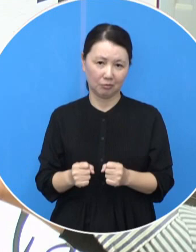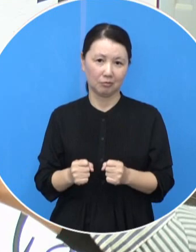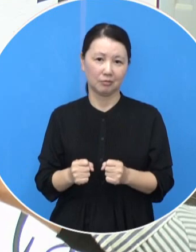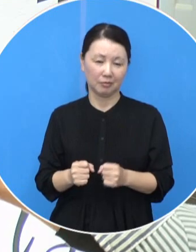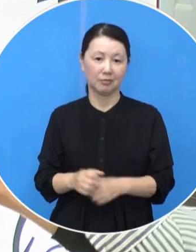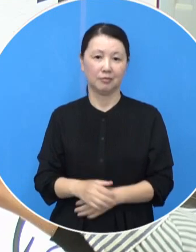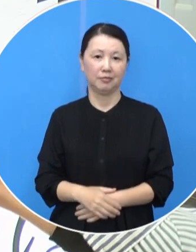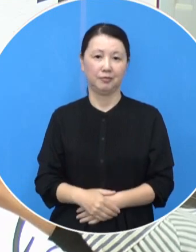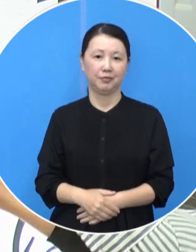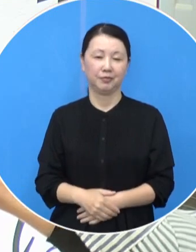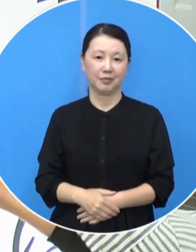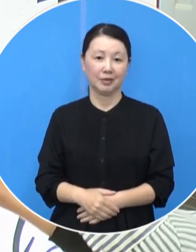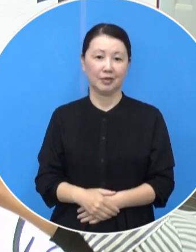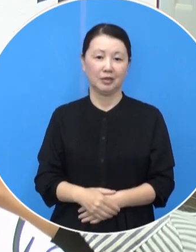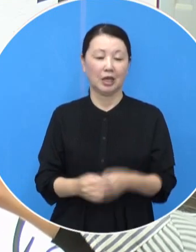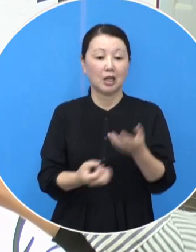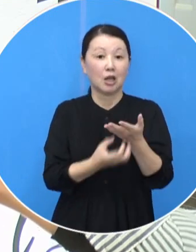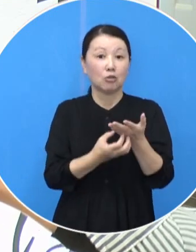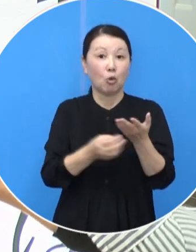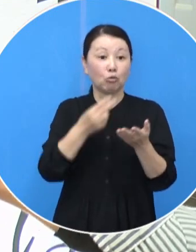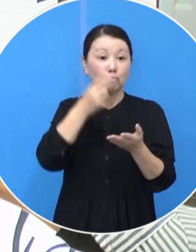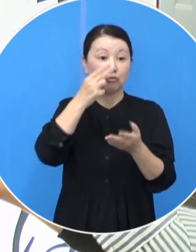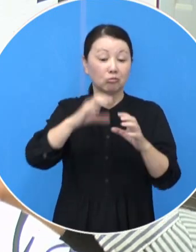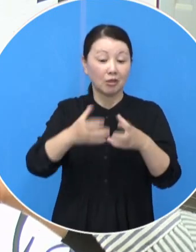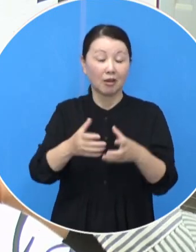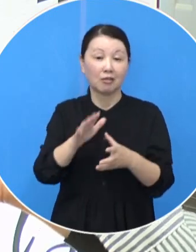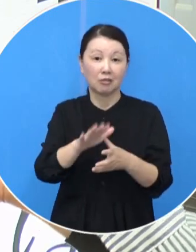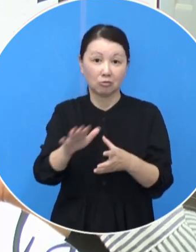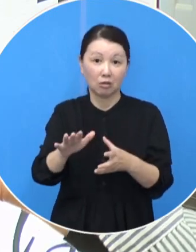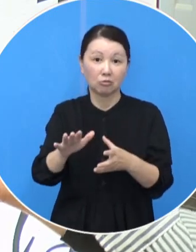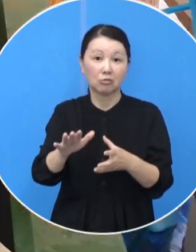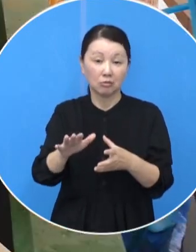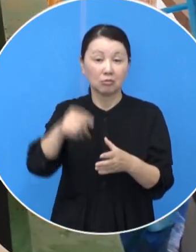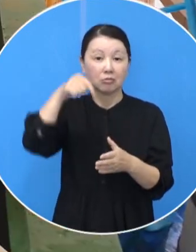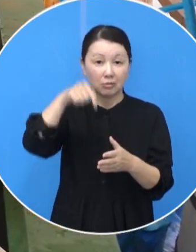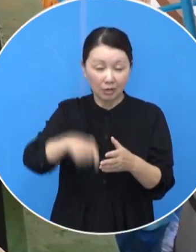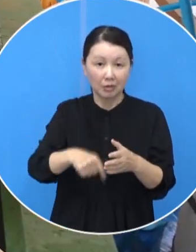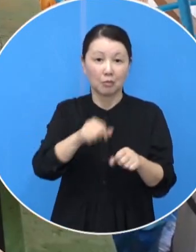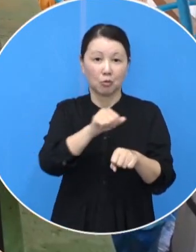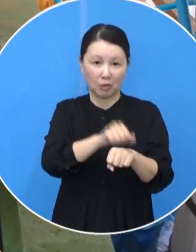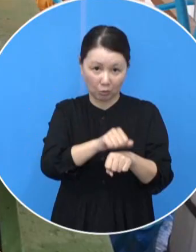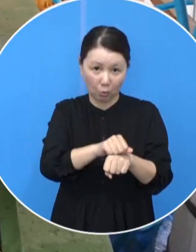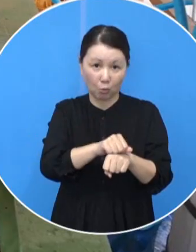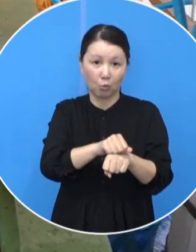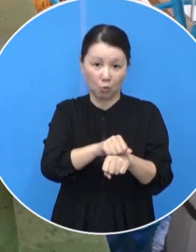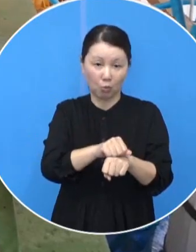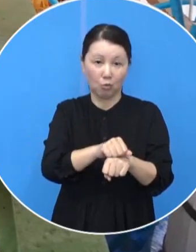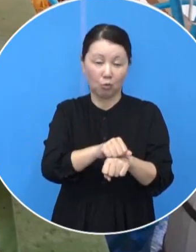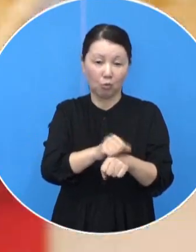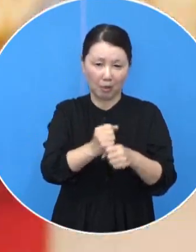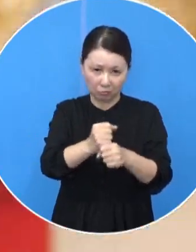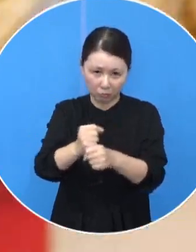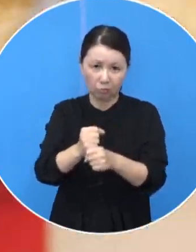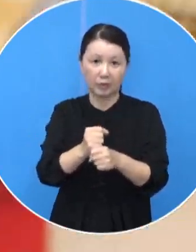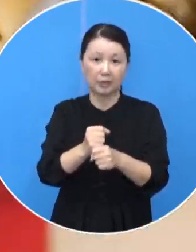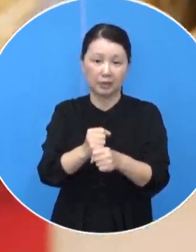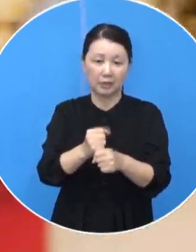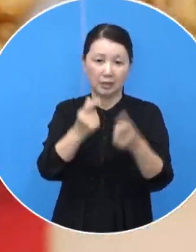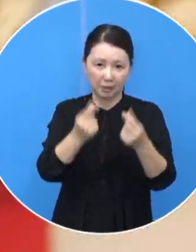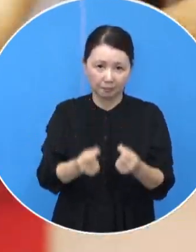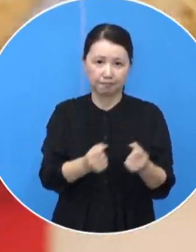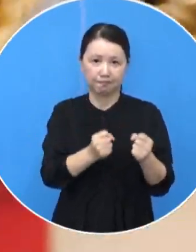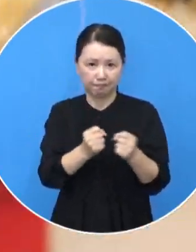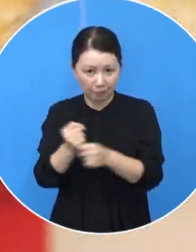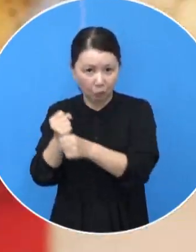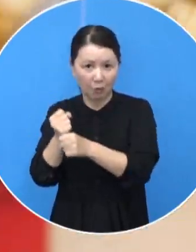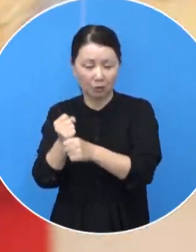いらっしゃいました。やはりその蒸留酒っていうのは世界中にあります。でその中でもその原材料とかその作りとか、そこらにし